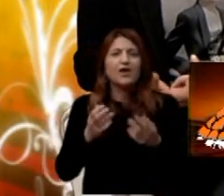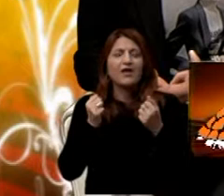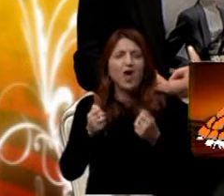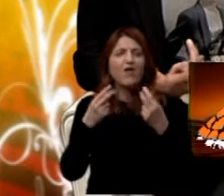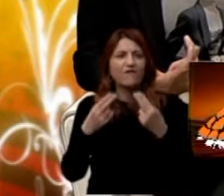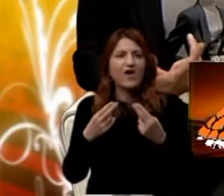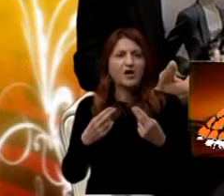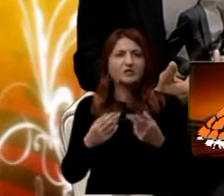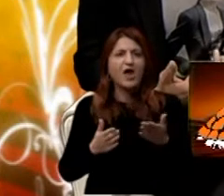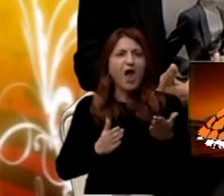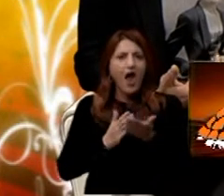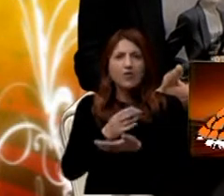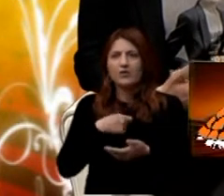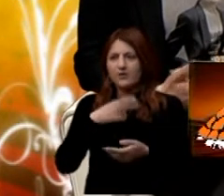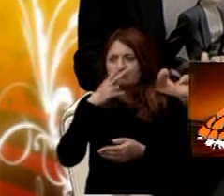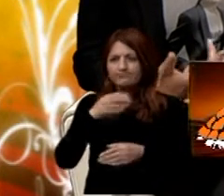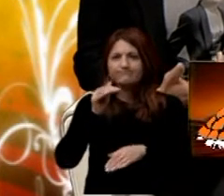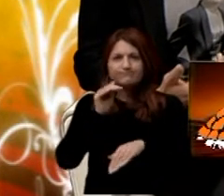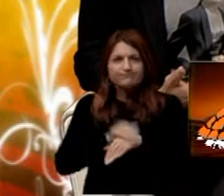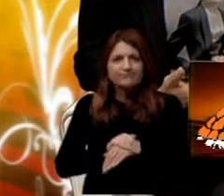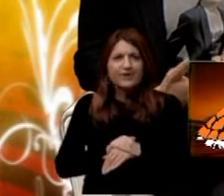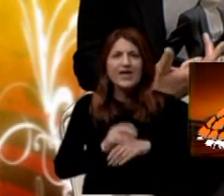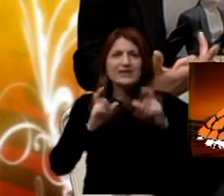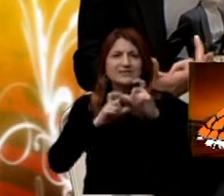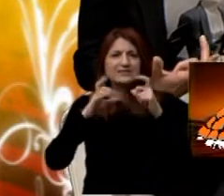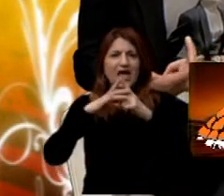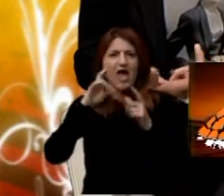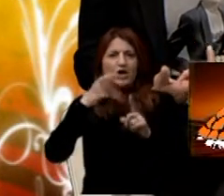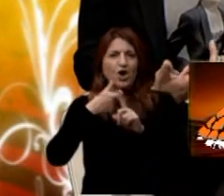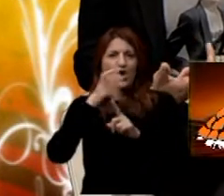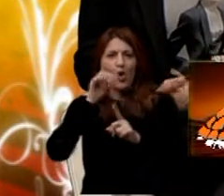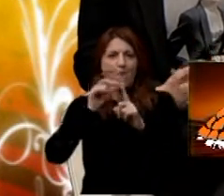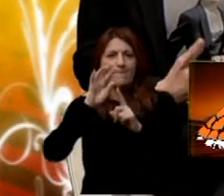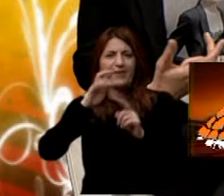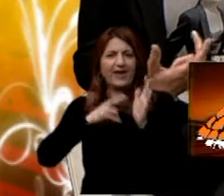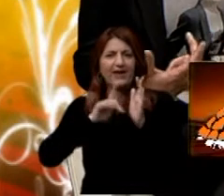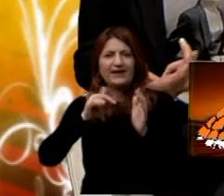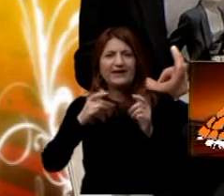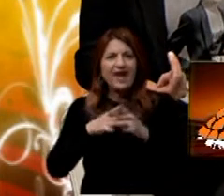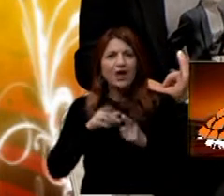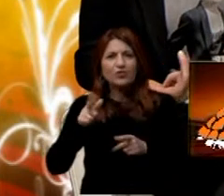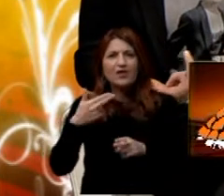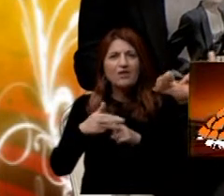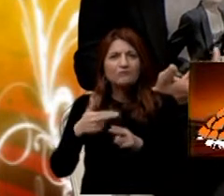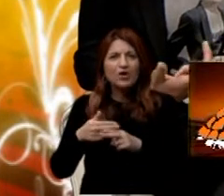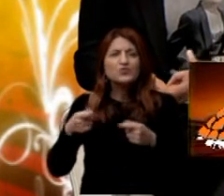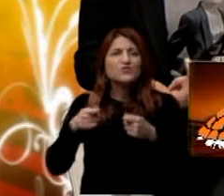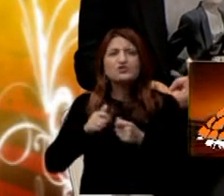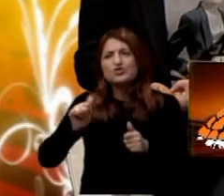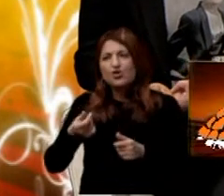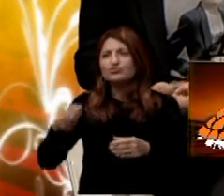da ako detektiramo malnutriciju ili sarkopeniju, znači u starijoj odmakloj životnoj dobi koja je često vezana uz neke